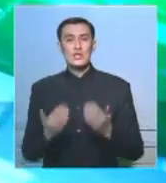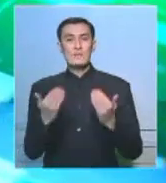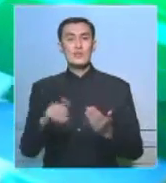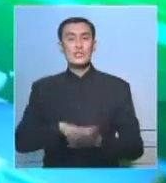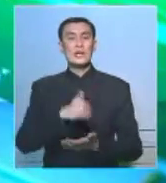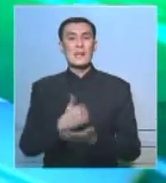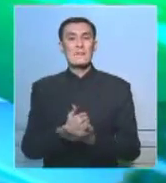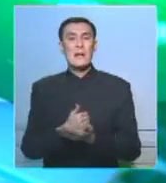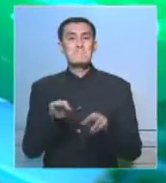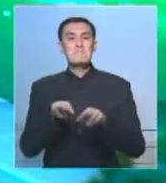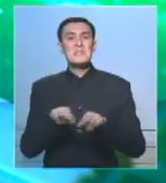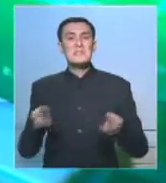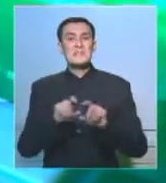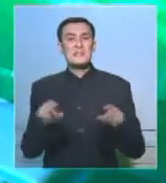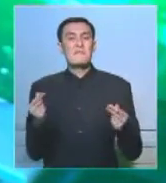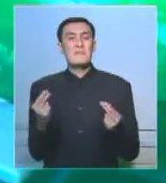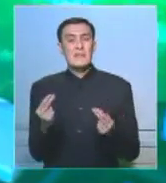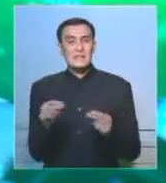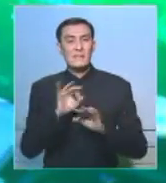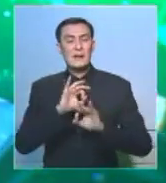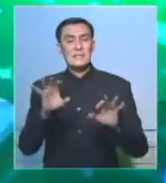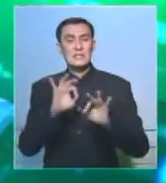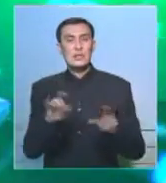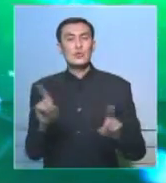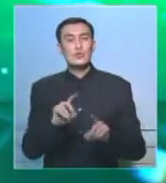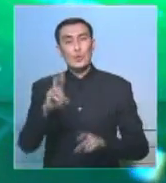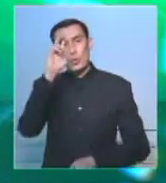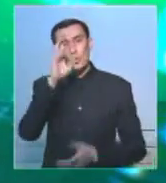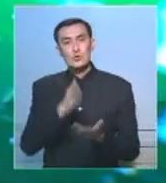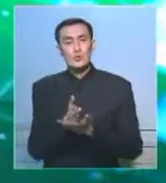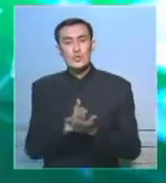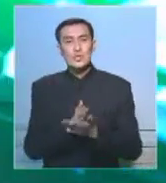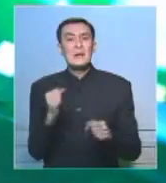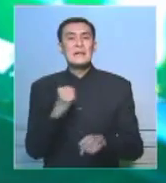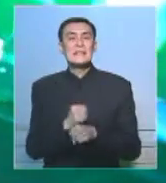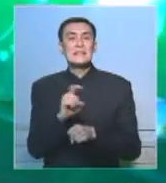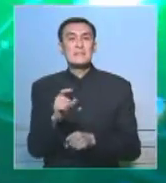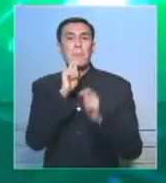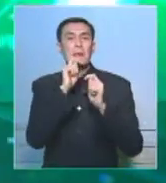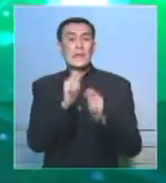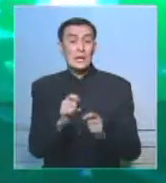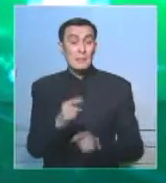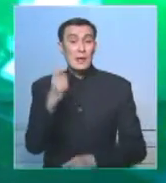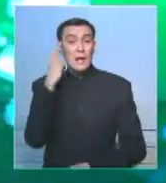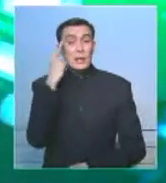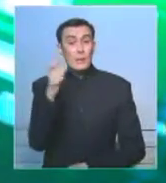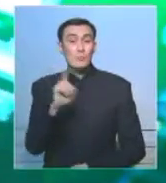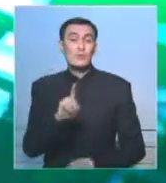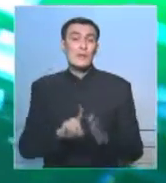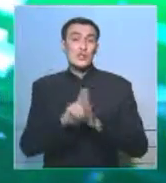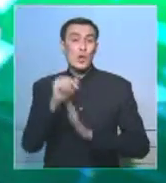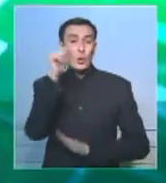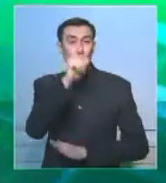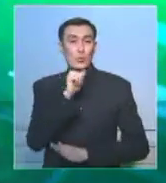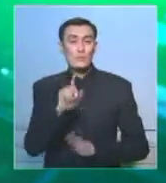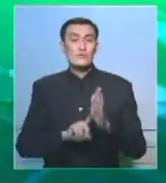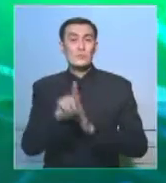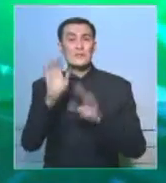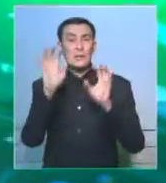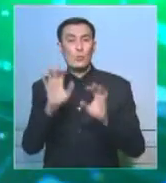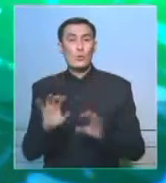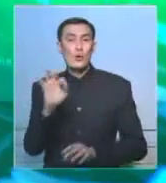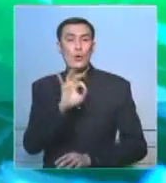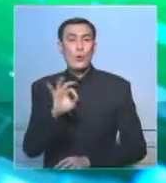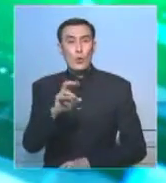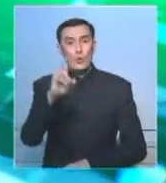И сегодня же глава Министерства финансов рассказал, что госслужащим делать с подарками. Напомню, с начала этого года вступил в силу